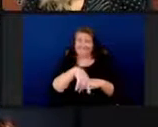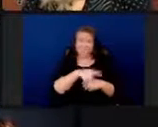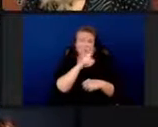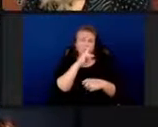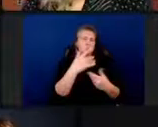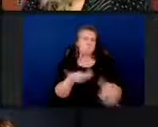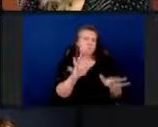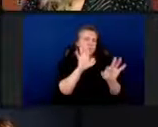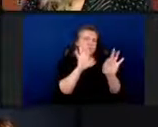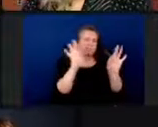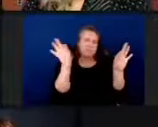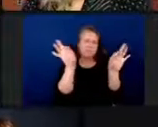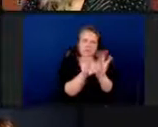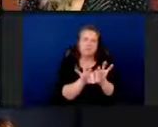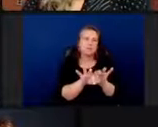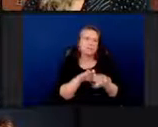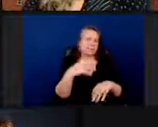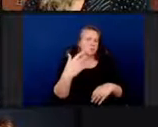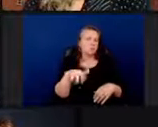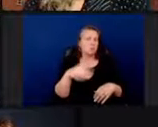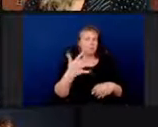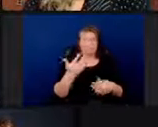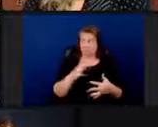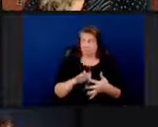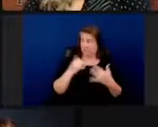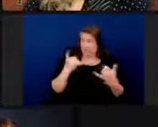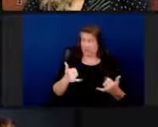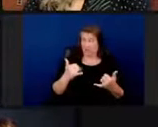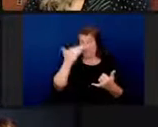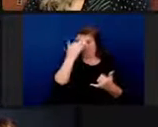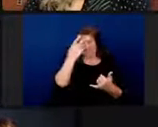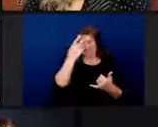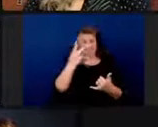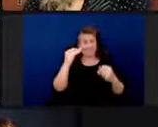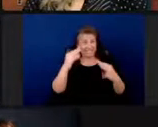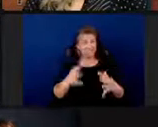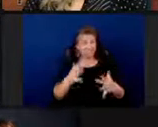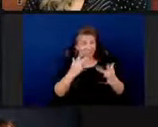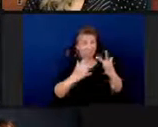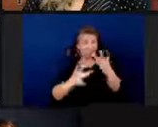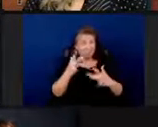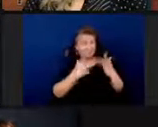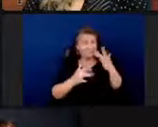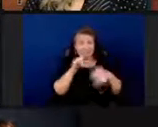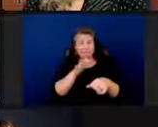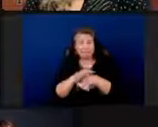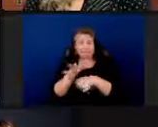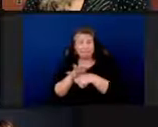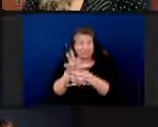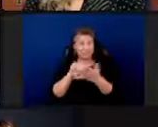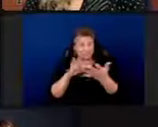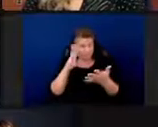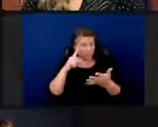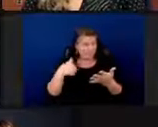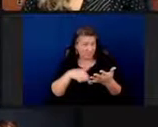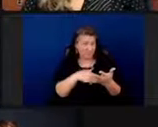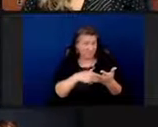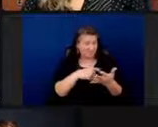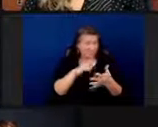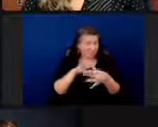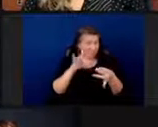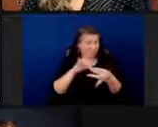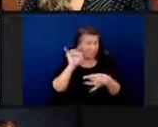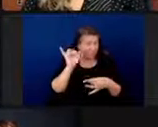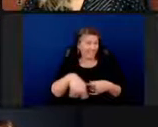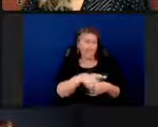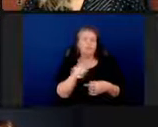صحيح؟ نعم، أعتقد أن هذا الأمر أيضا مهم جدا، خصوصا إذا كنا نواجه نقص في الأساتذة، وهذا ما نتحدث عليه.